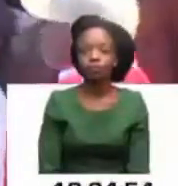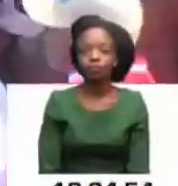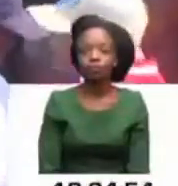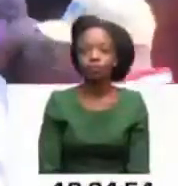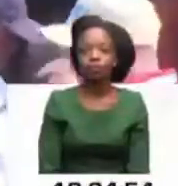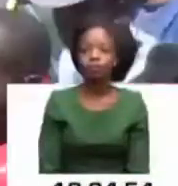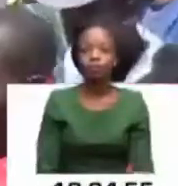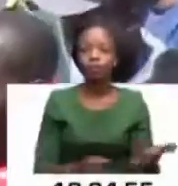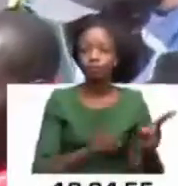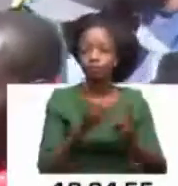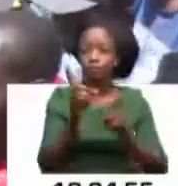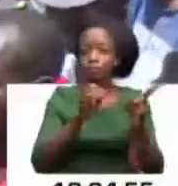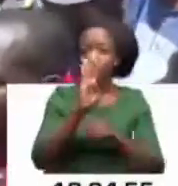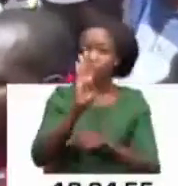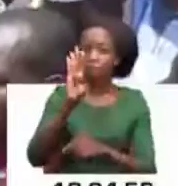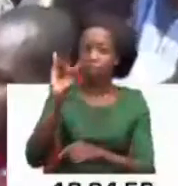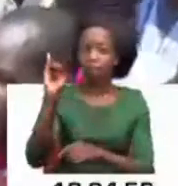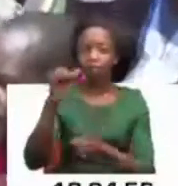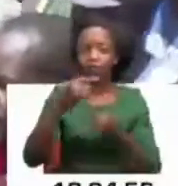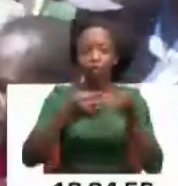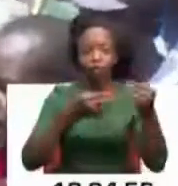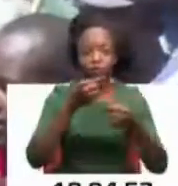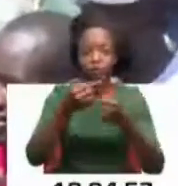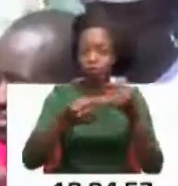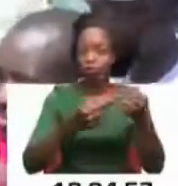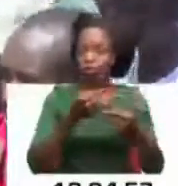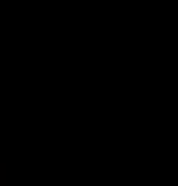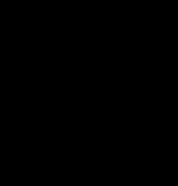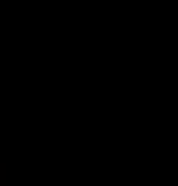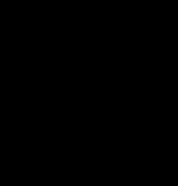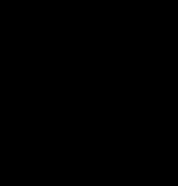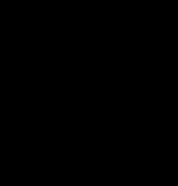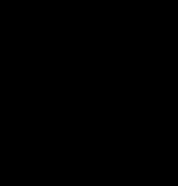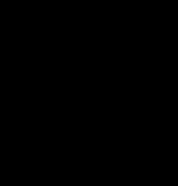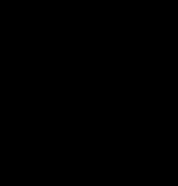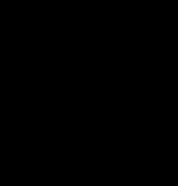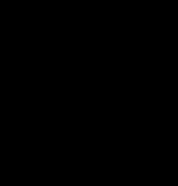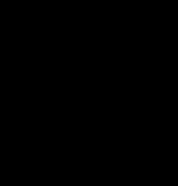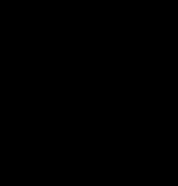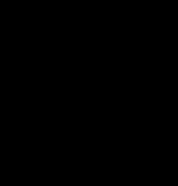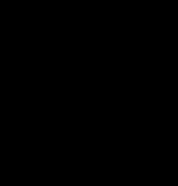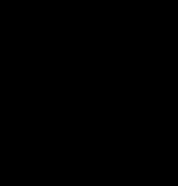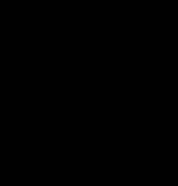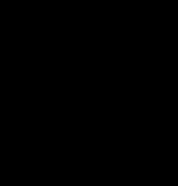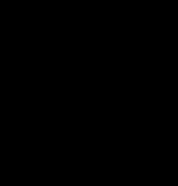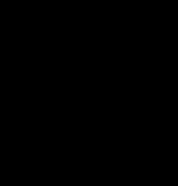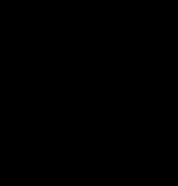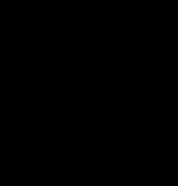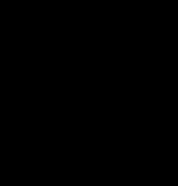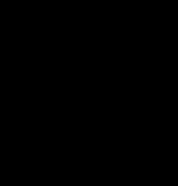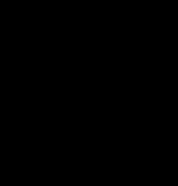Huku misafara ya BBI ikizidi kushika kasi katika maeneo humu nchini.